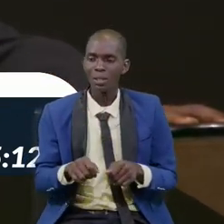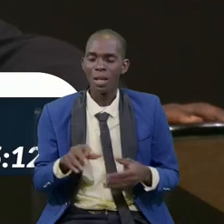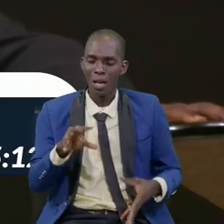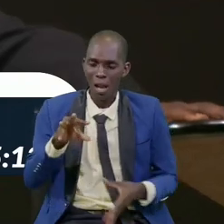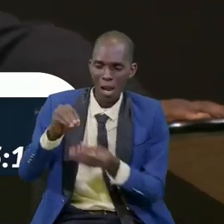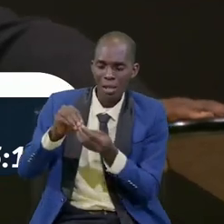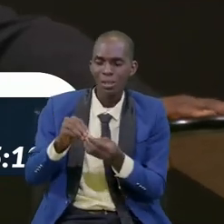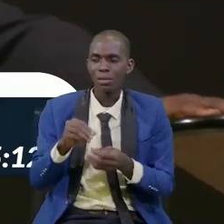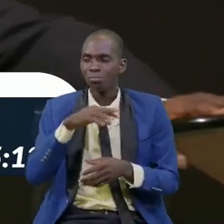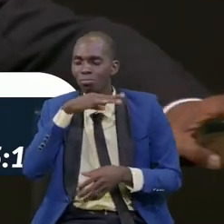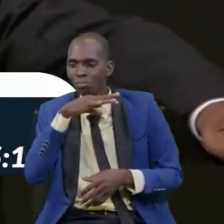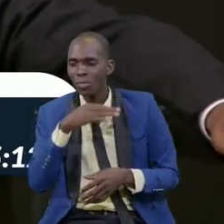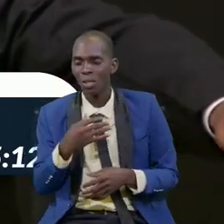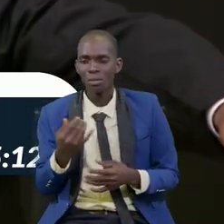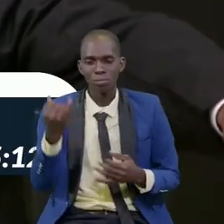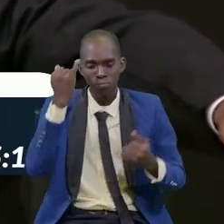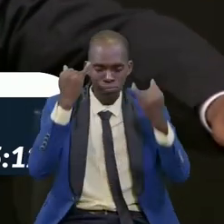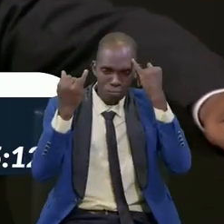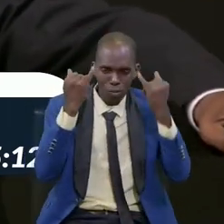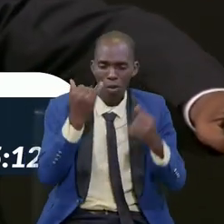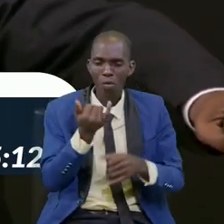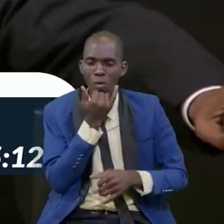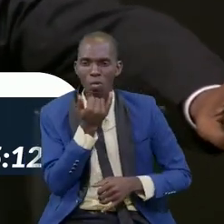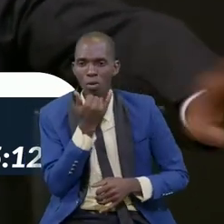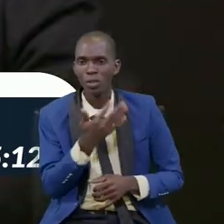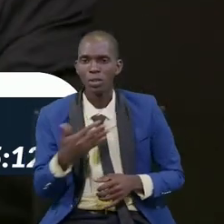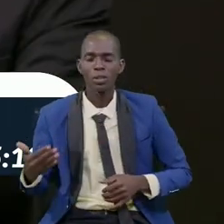ils cherchent une tâche